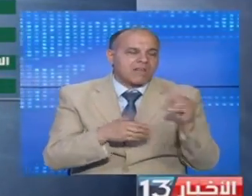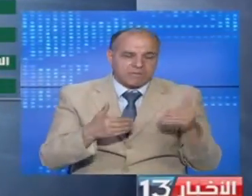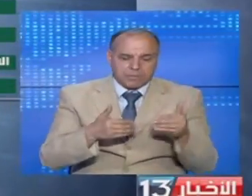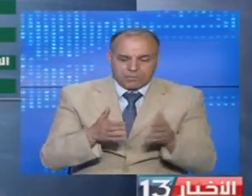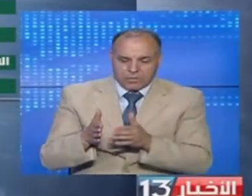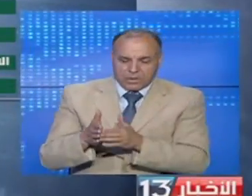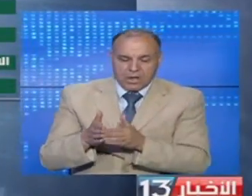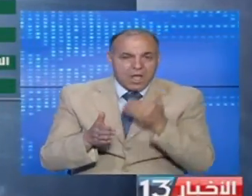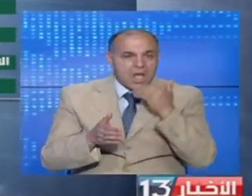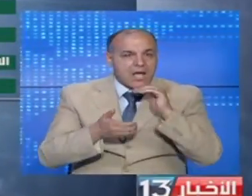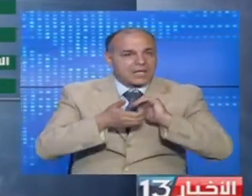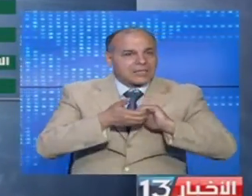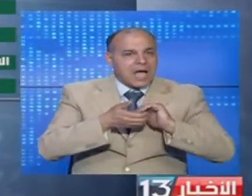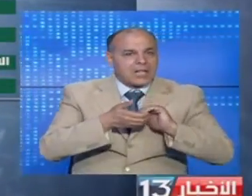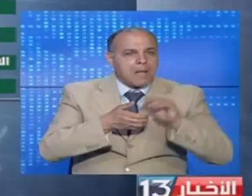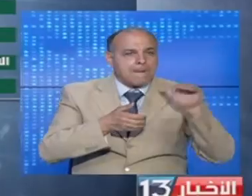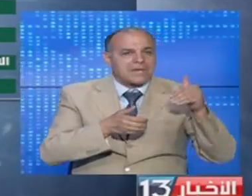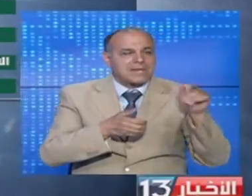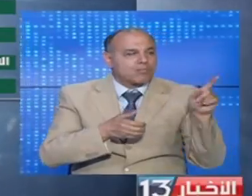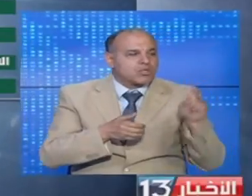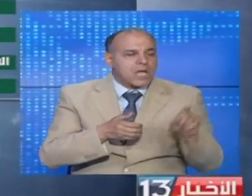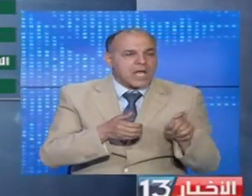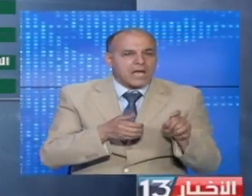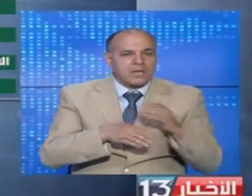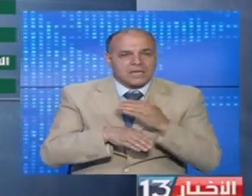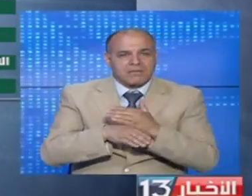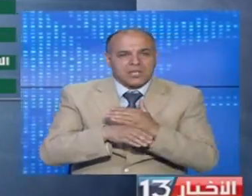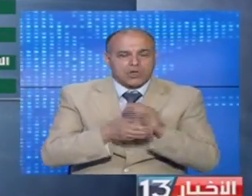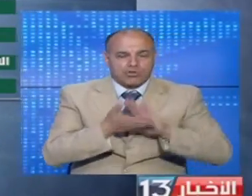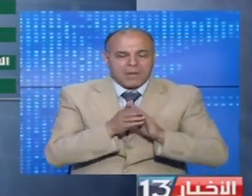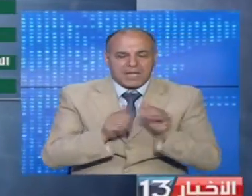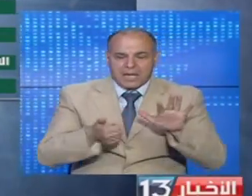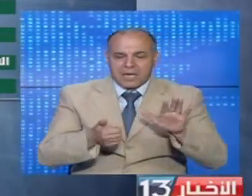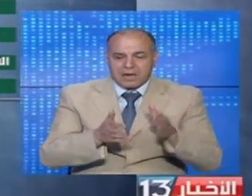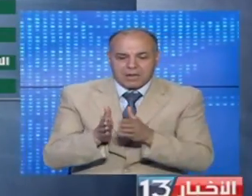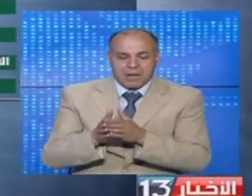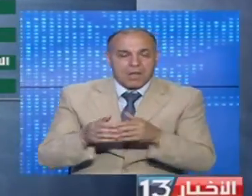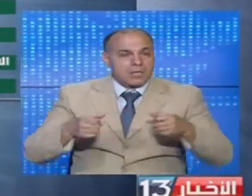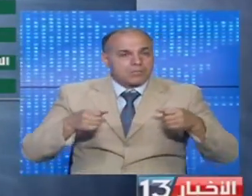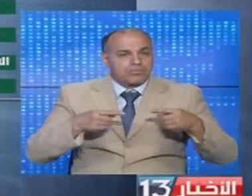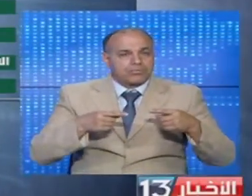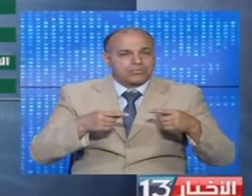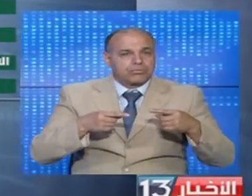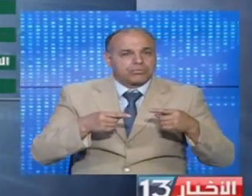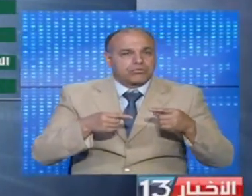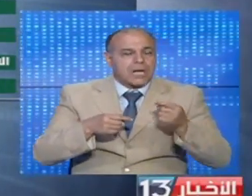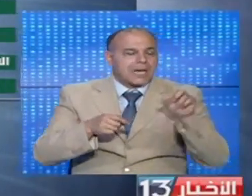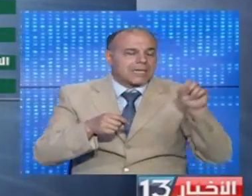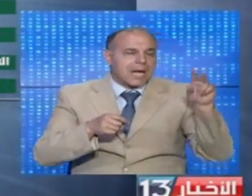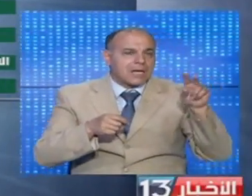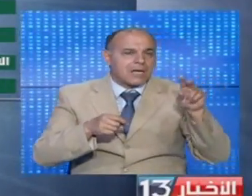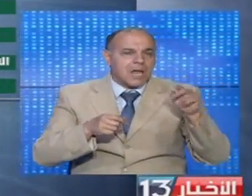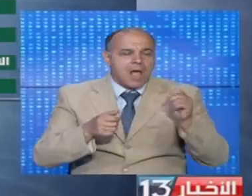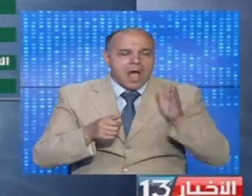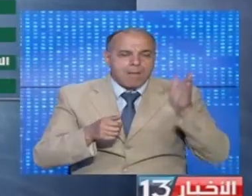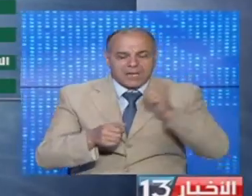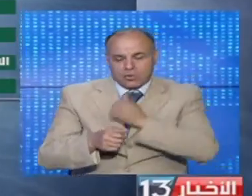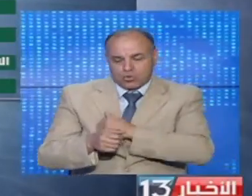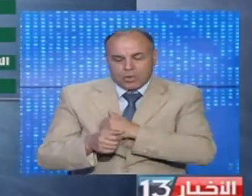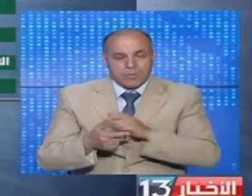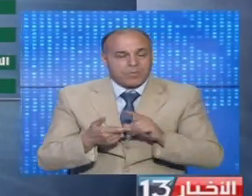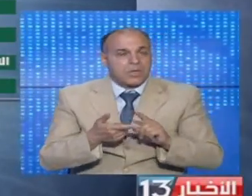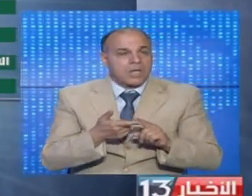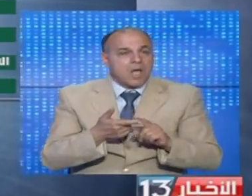ويلاقي اتحاد منذ البيان جمعيه اريانه ويباري الاولمبي للنقل امل حمام سوسه